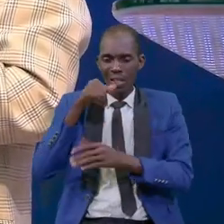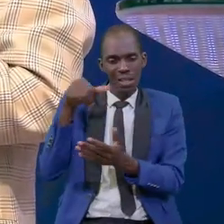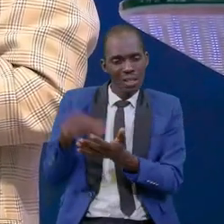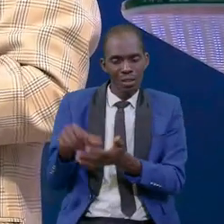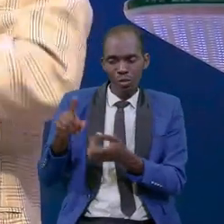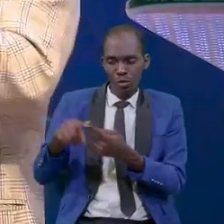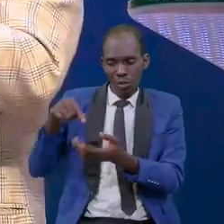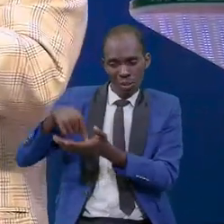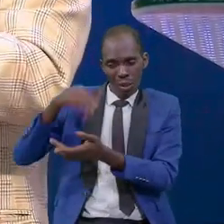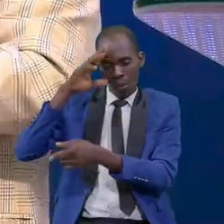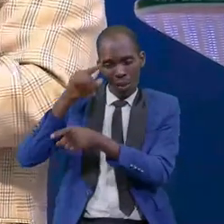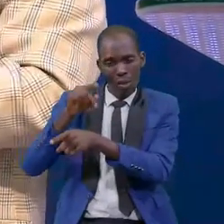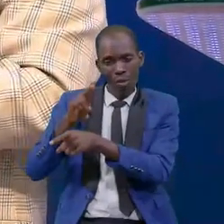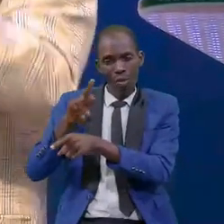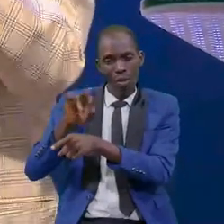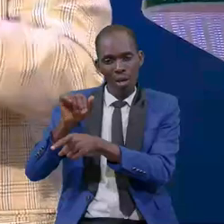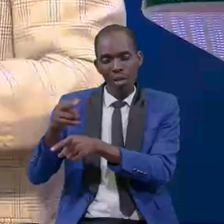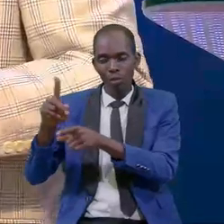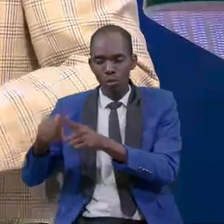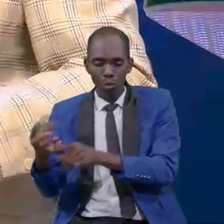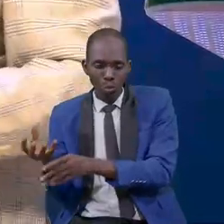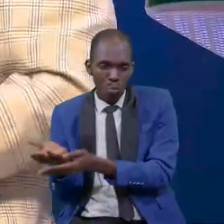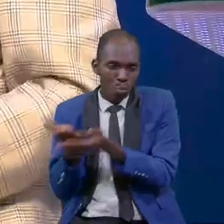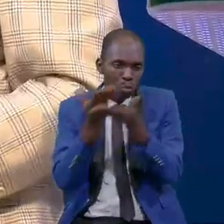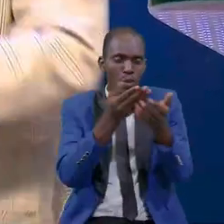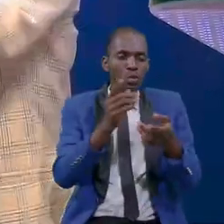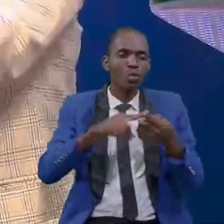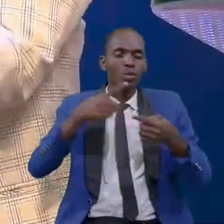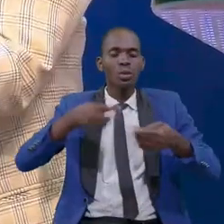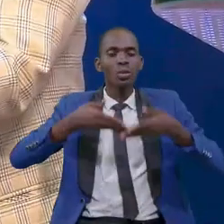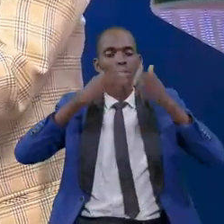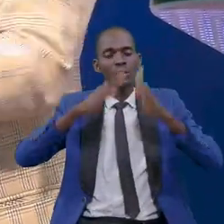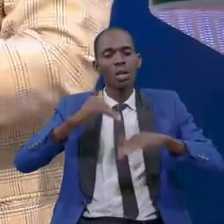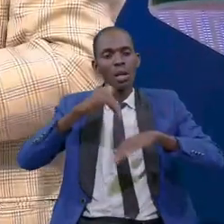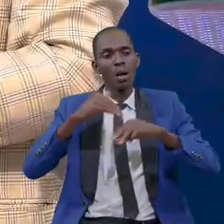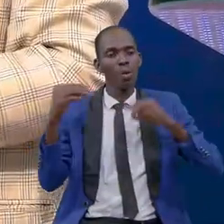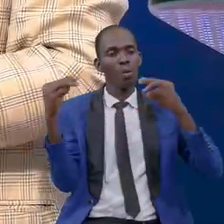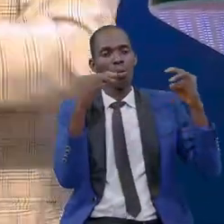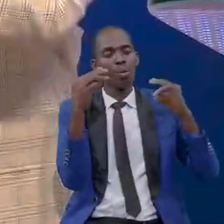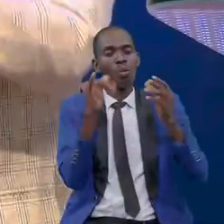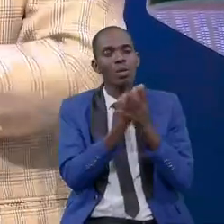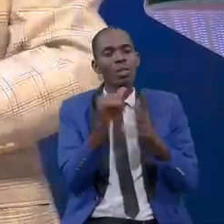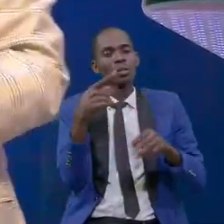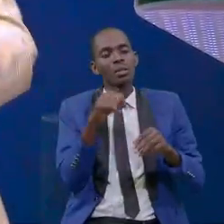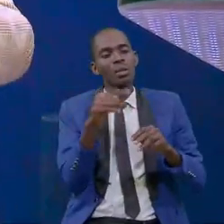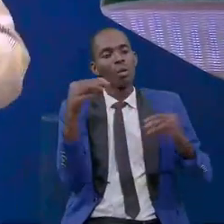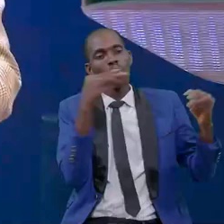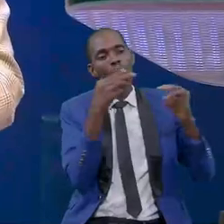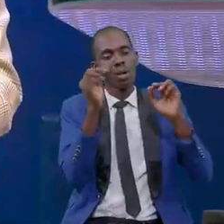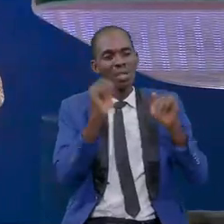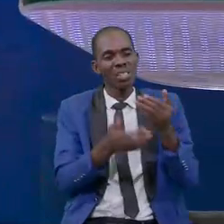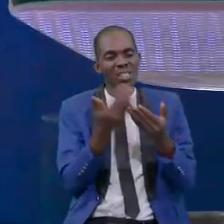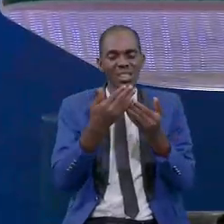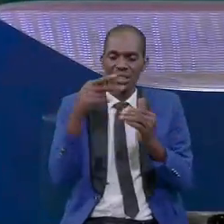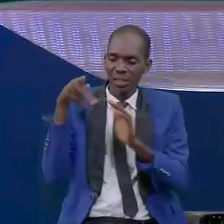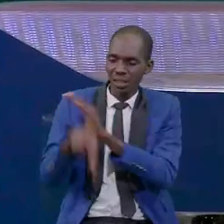paraissait innocente, qui paraissait innocent, un dirigeant, mais qui a le contrôle de la guerre. Et